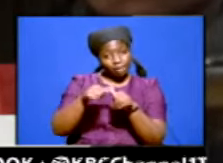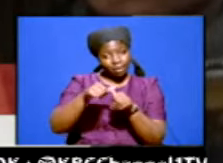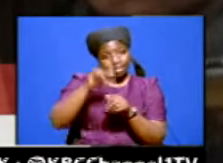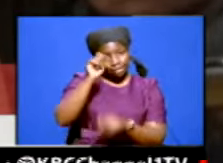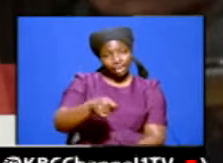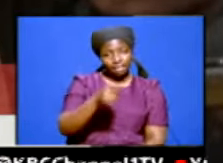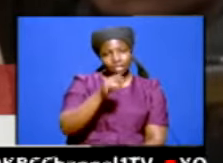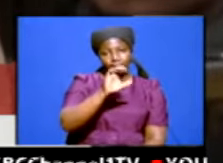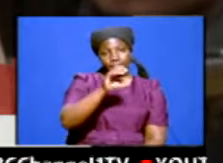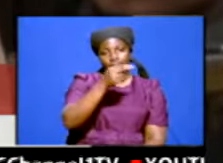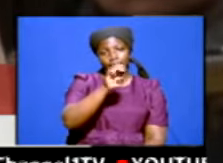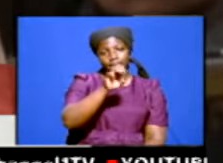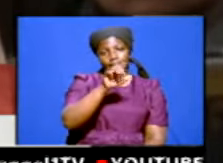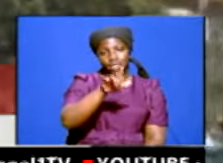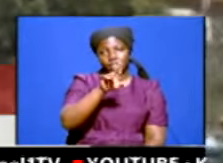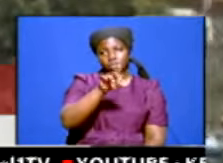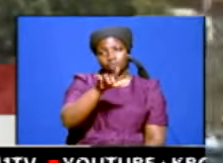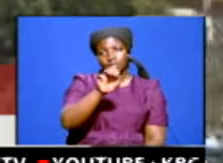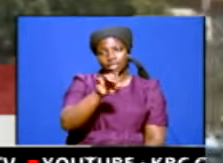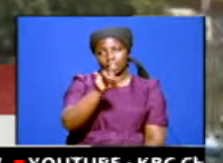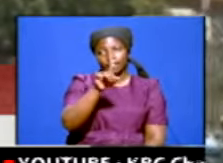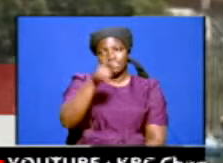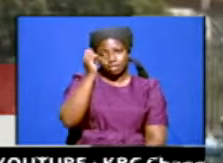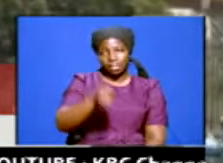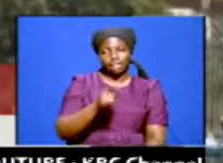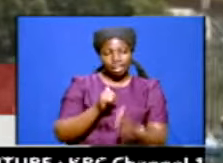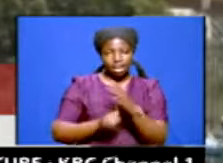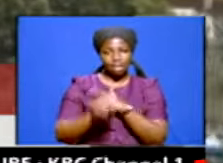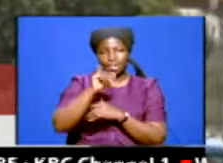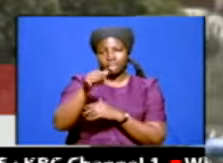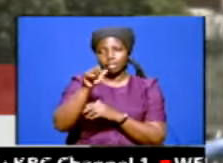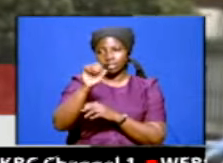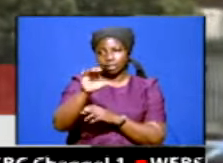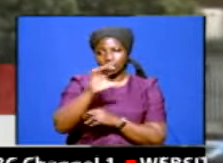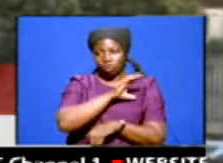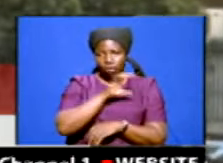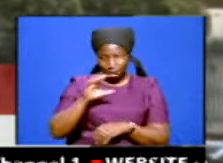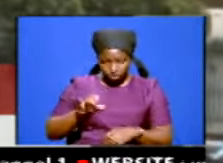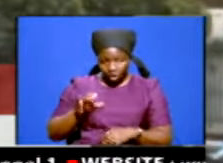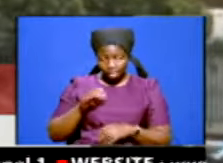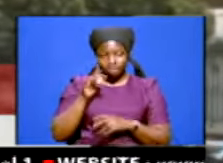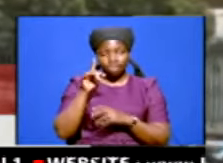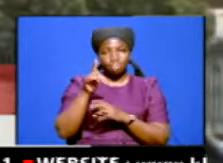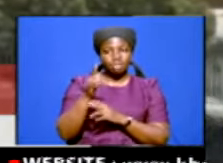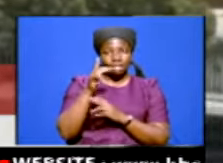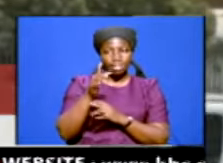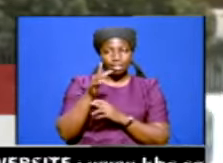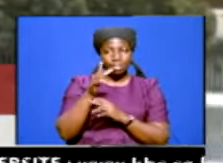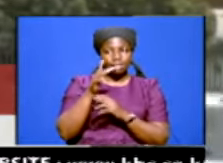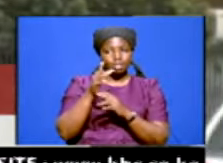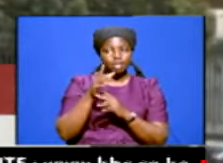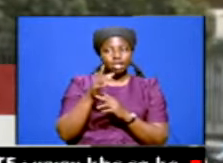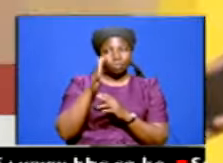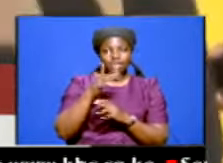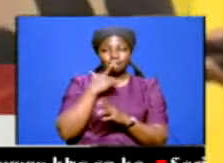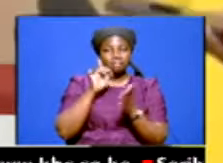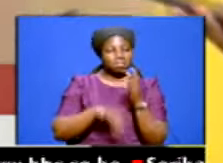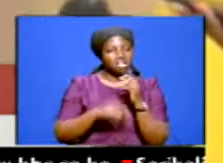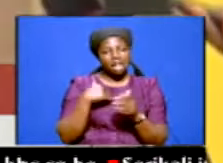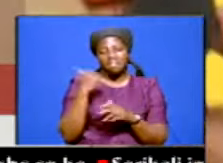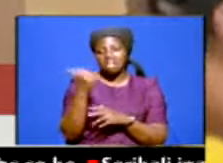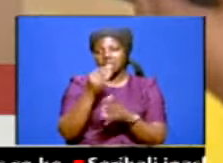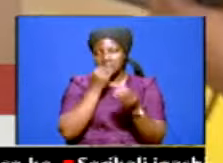judge under commission of the JC. Mawakili hao wamesema hakuna habari yoyote iliyotolewa kabla ya kukamatwa